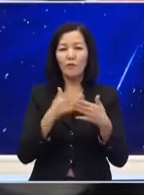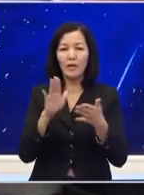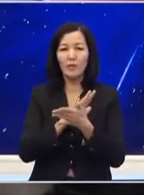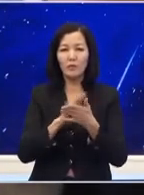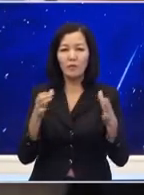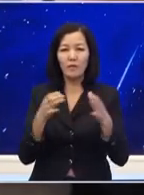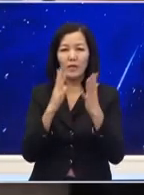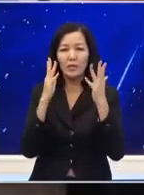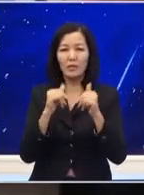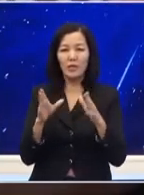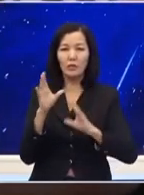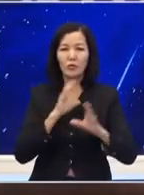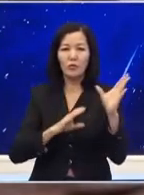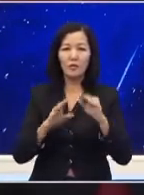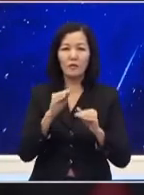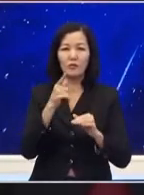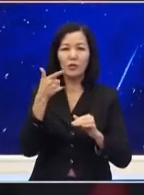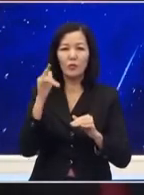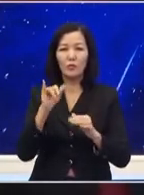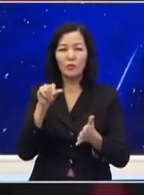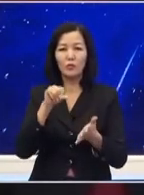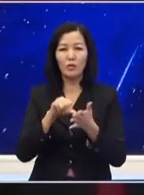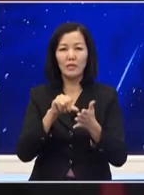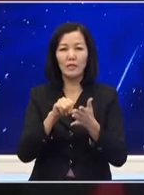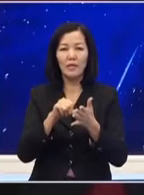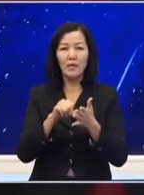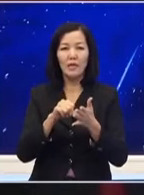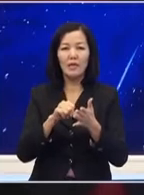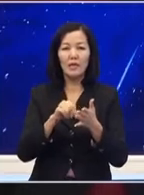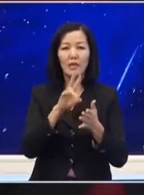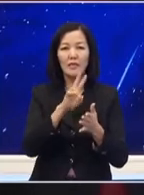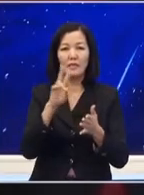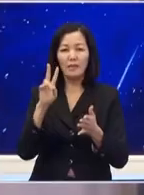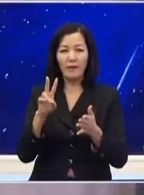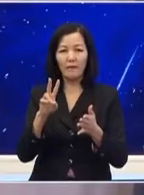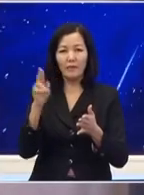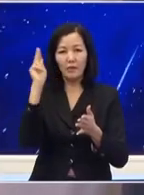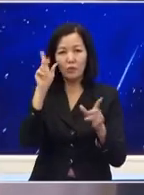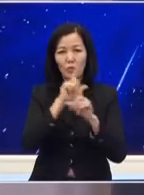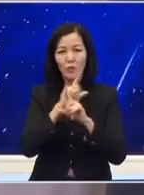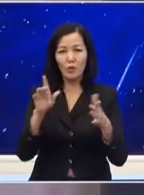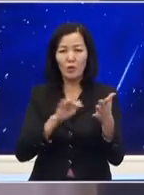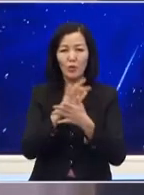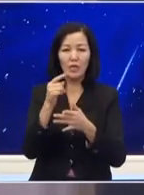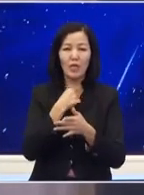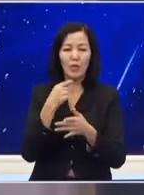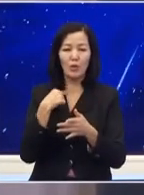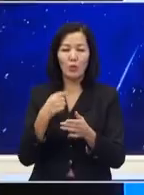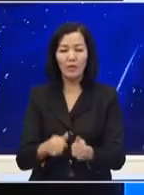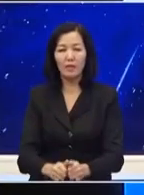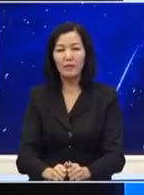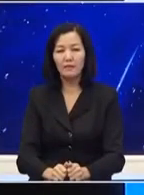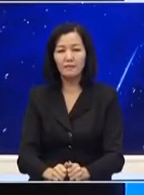100 волонтеров из числа студентов ЖТСУского университета и учащихся Назарбаев интеллектуальной школы города